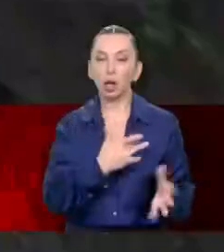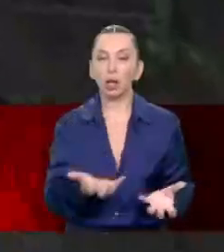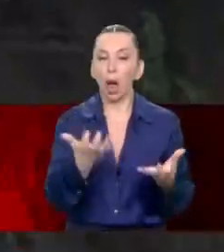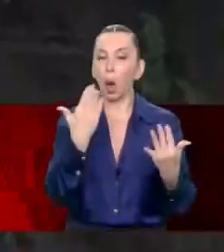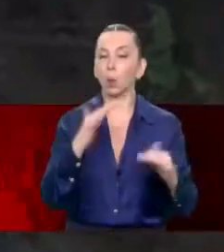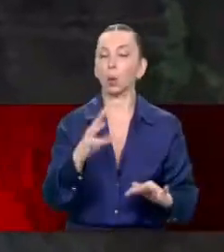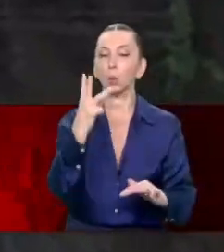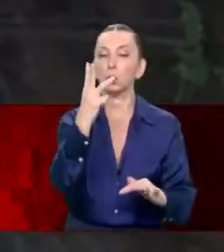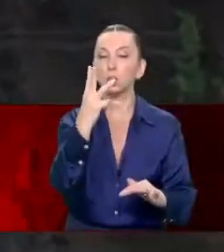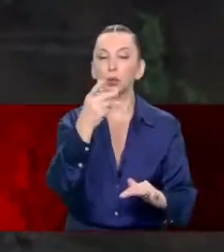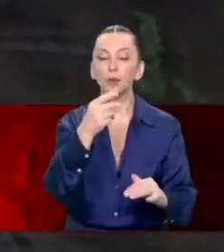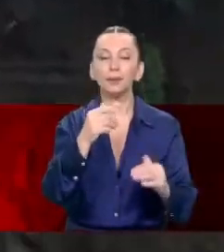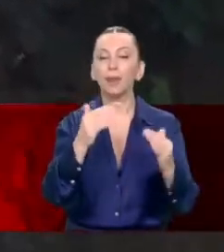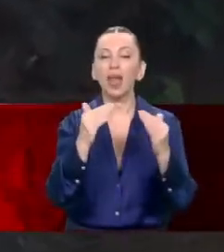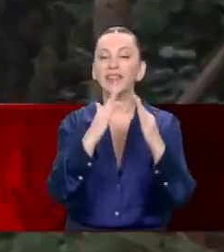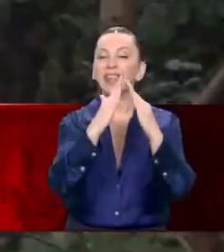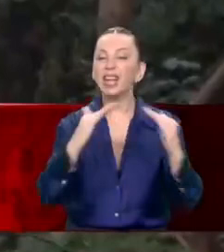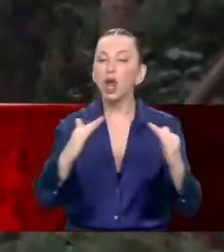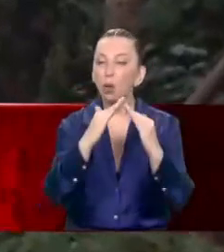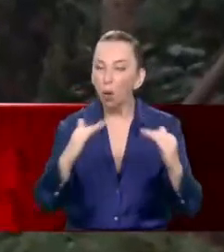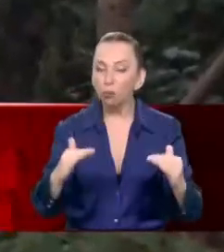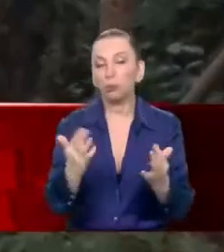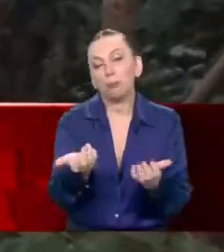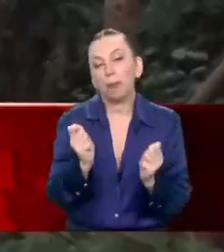3 gecekondunun sakinleri evlerini boşalttı.